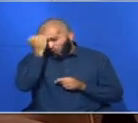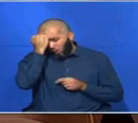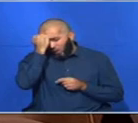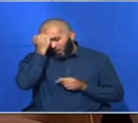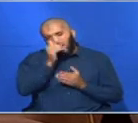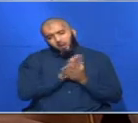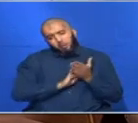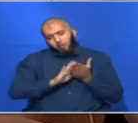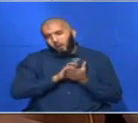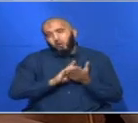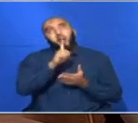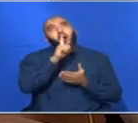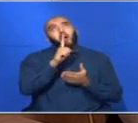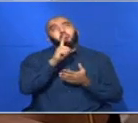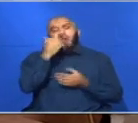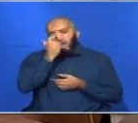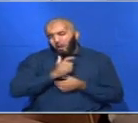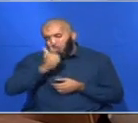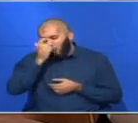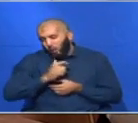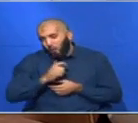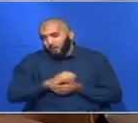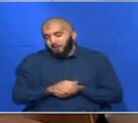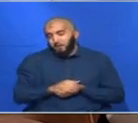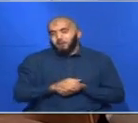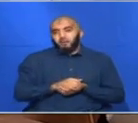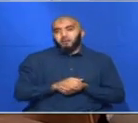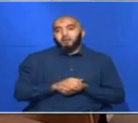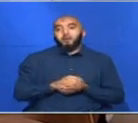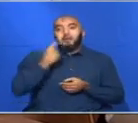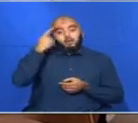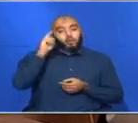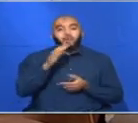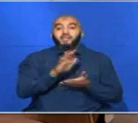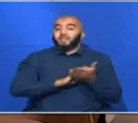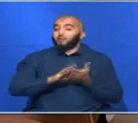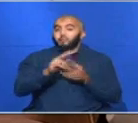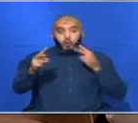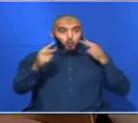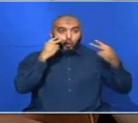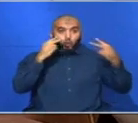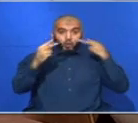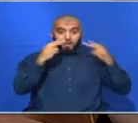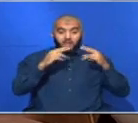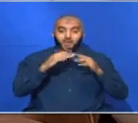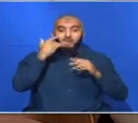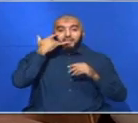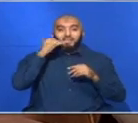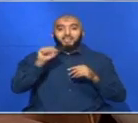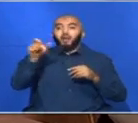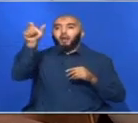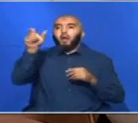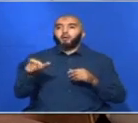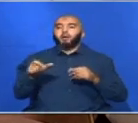ويعلم بانه قصر في جنب الله ولذلكم يا ايها الاخوه الاعزاء اذا وجد الانسان